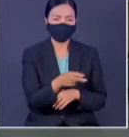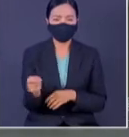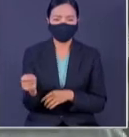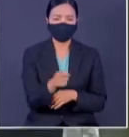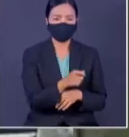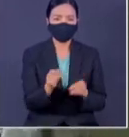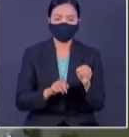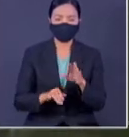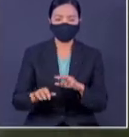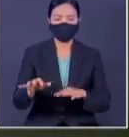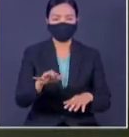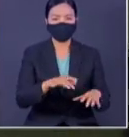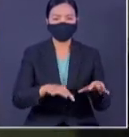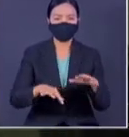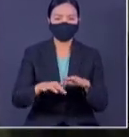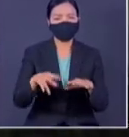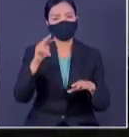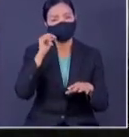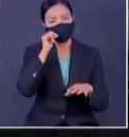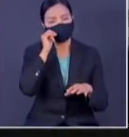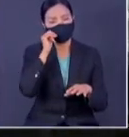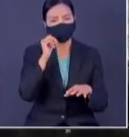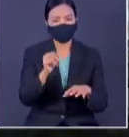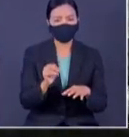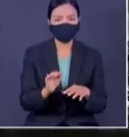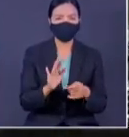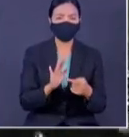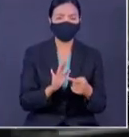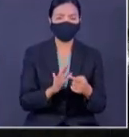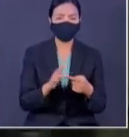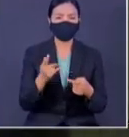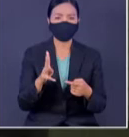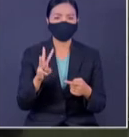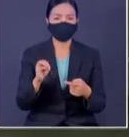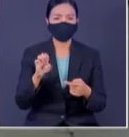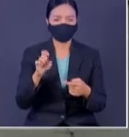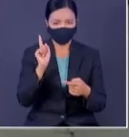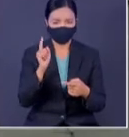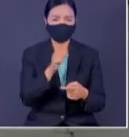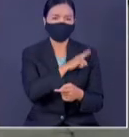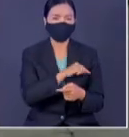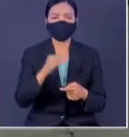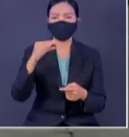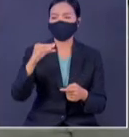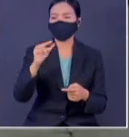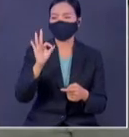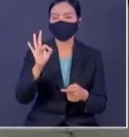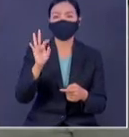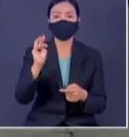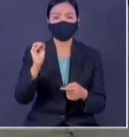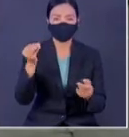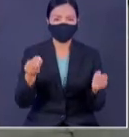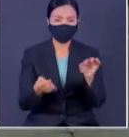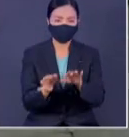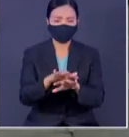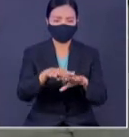กับน้ำปะทะกับการลีกของสารเคมีออกมาจากการที่ใช้โฟมไปคลุมในช่วงแรกแล้วพอโฟม